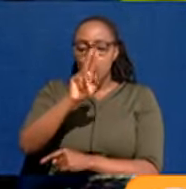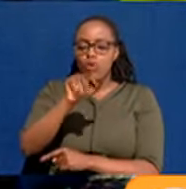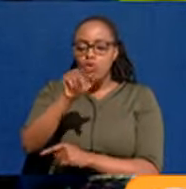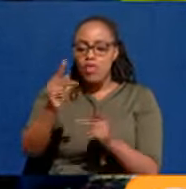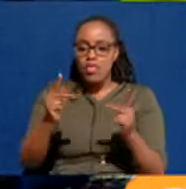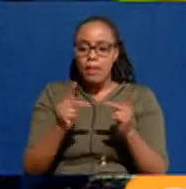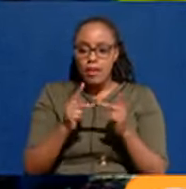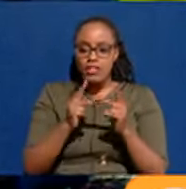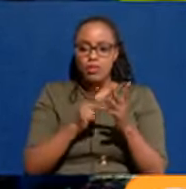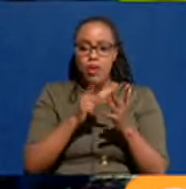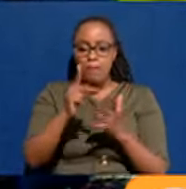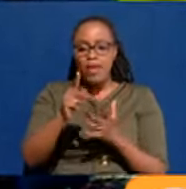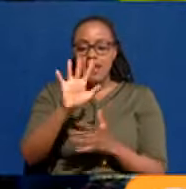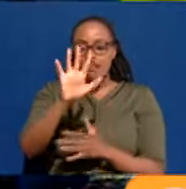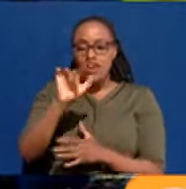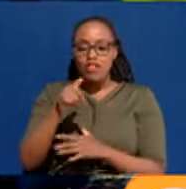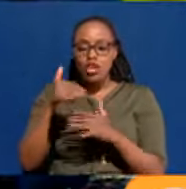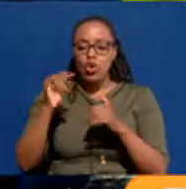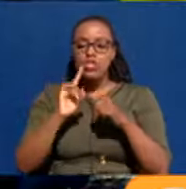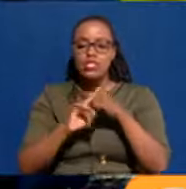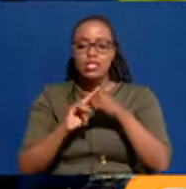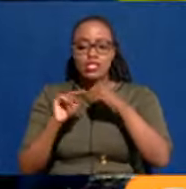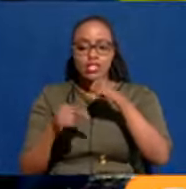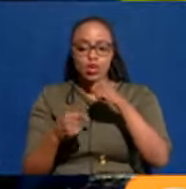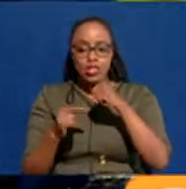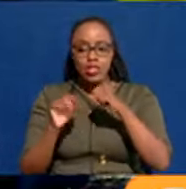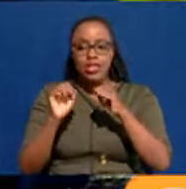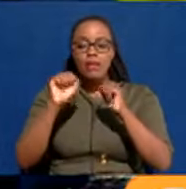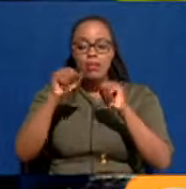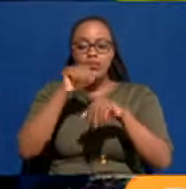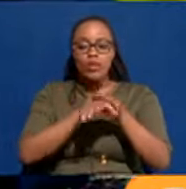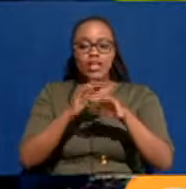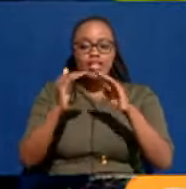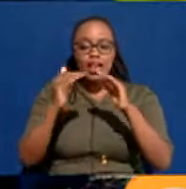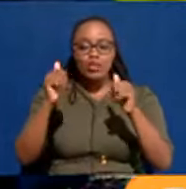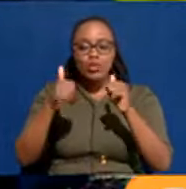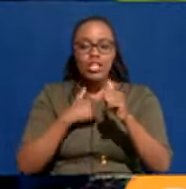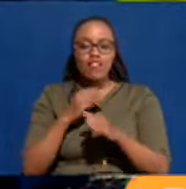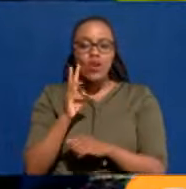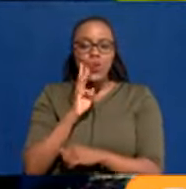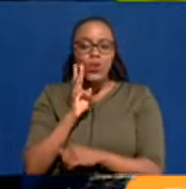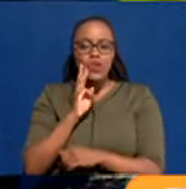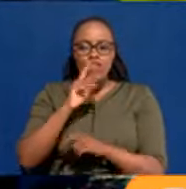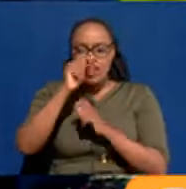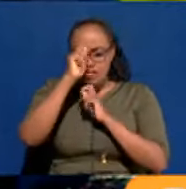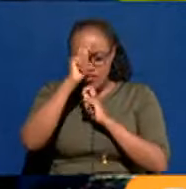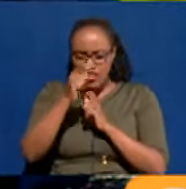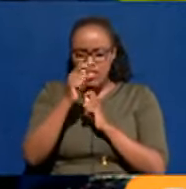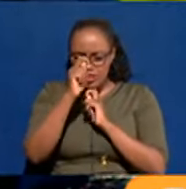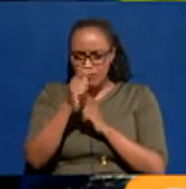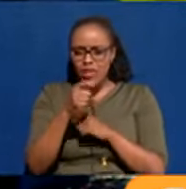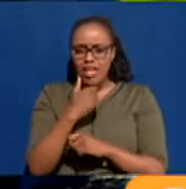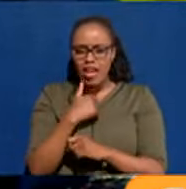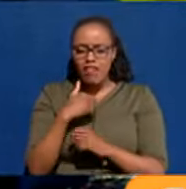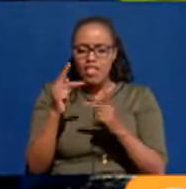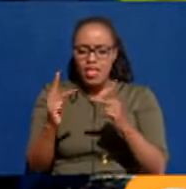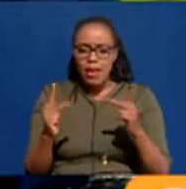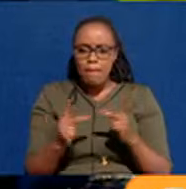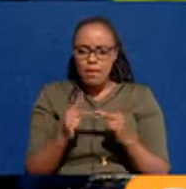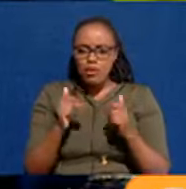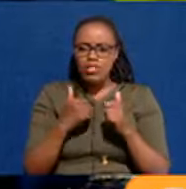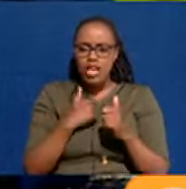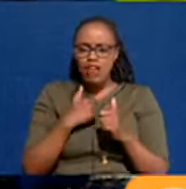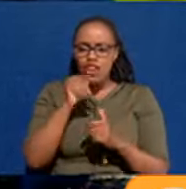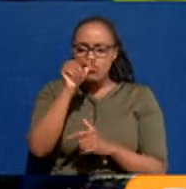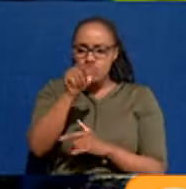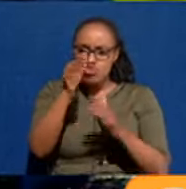uluku unalipa elfu tano ama elfu sita, uwezo kupata nyumba ambayo kuna maji, kuna ishima na kuna hathi. Pali ambapo pia, unajua